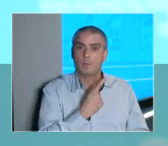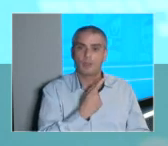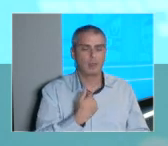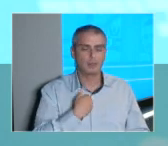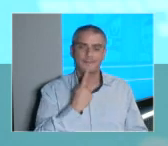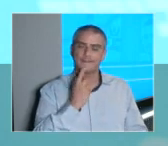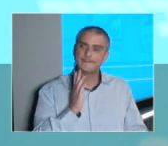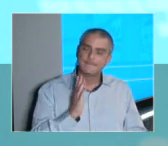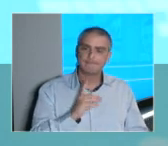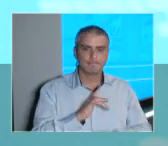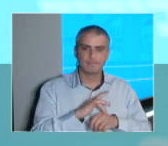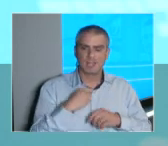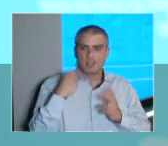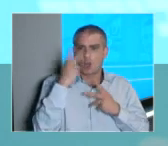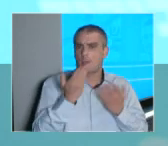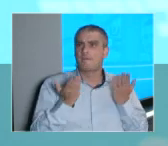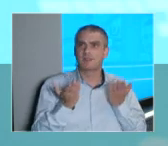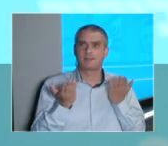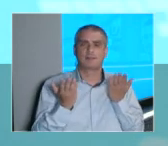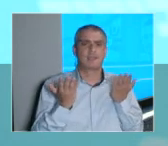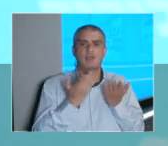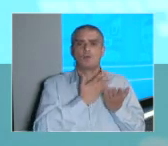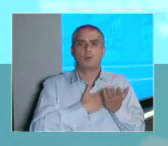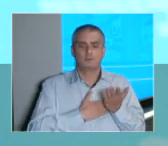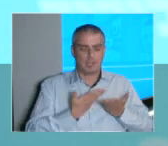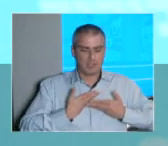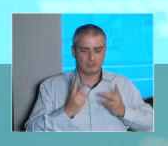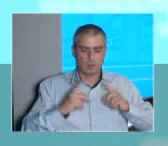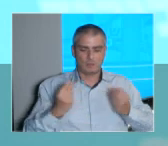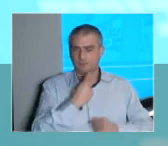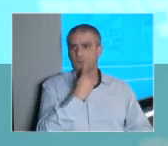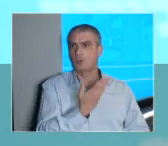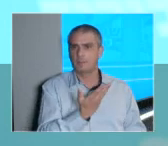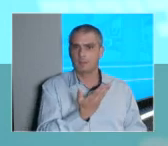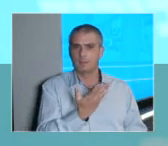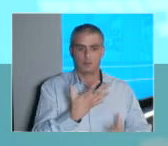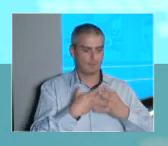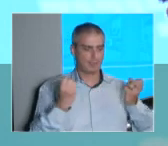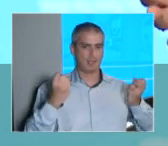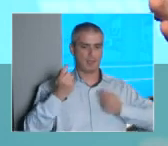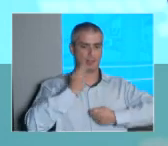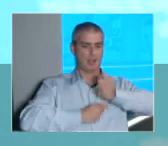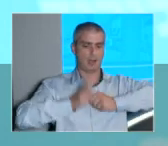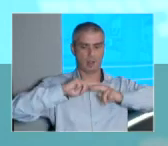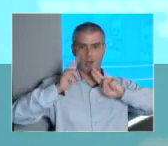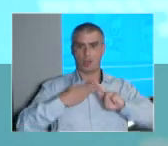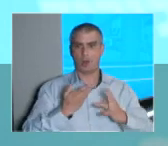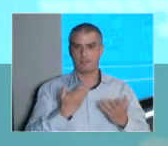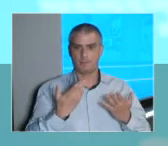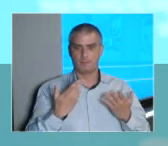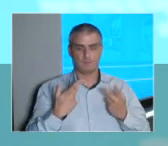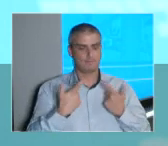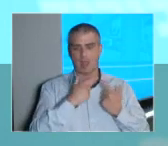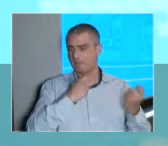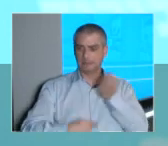אני אגיד בעדינות, אני לא מבין. אני לא מבין איך הוא רוצה להשיג כל מיני דברים שהוא אומר. הוא פרק את המערכת הכלכלה העולמית במלחמת